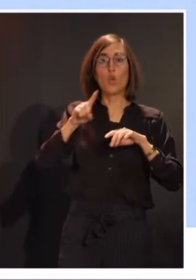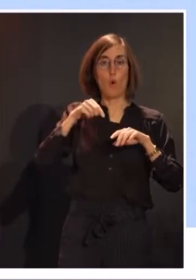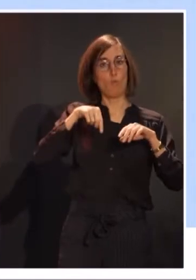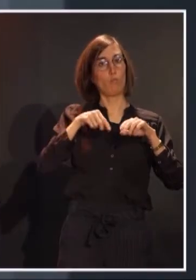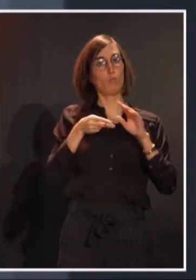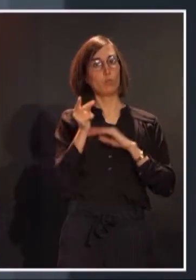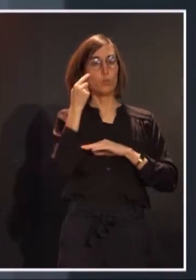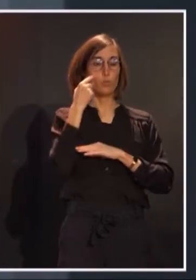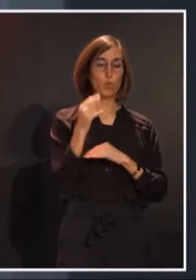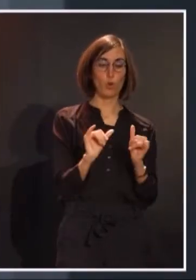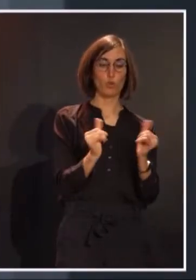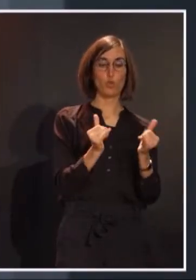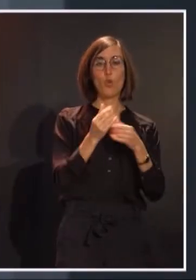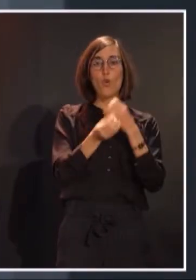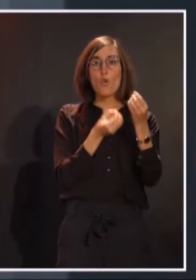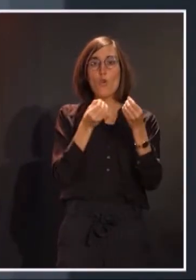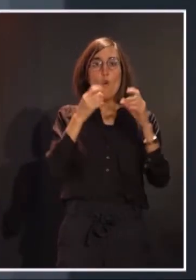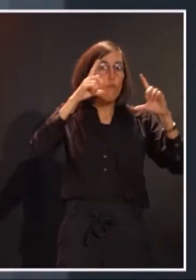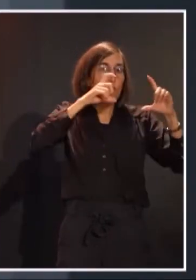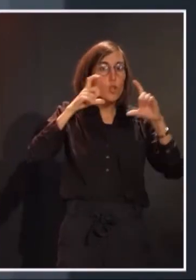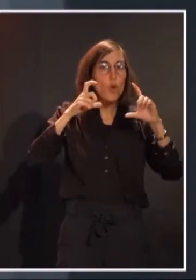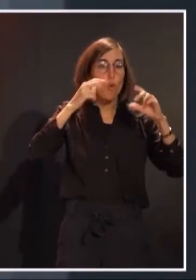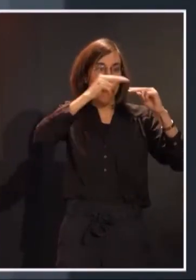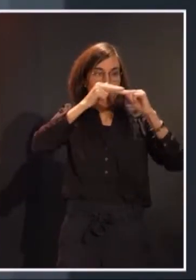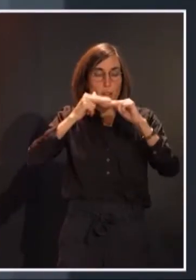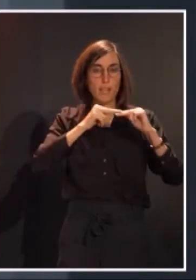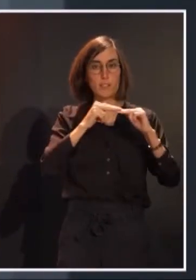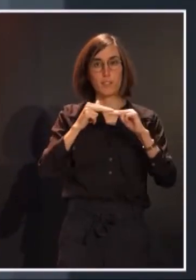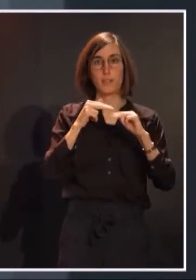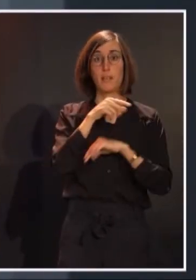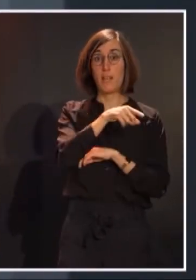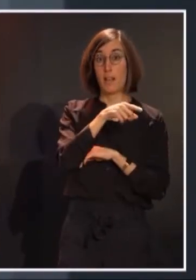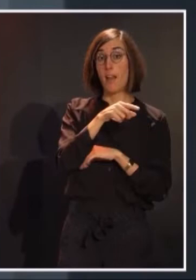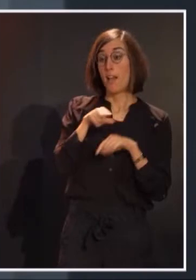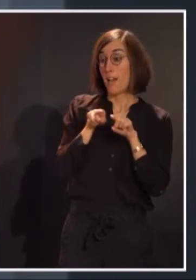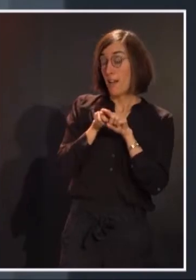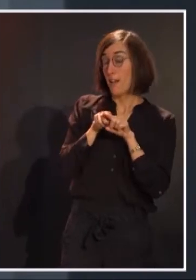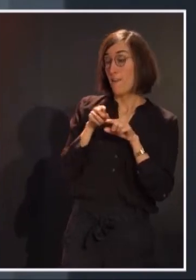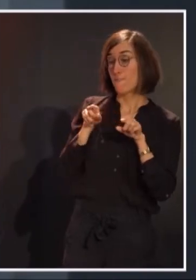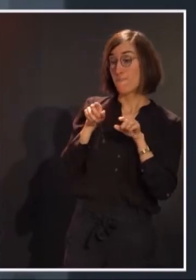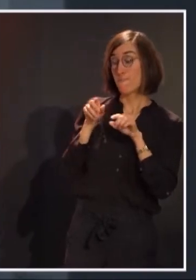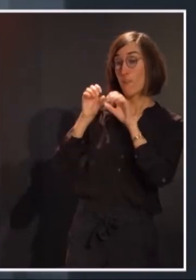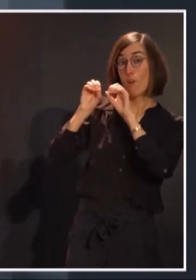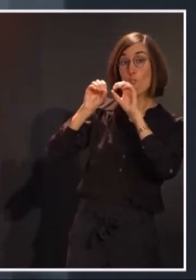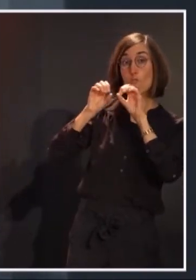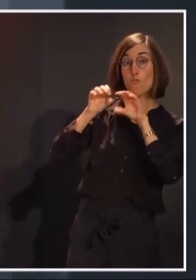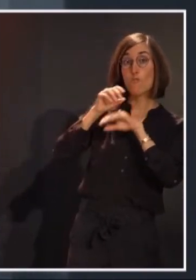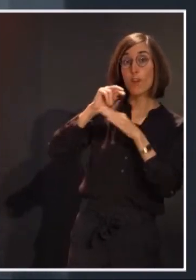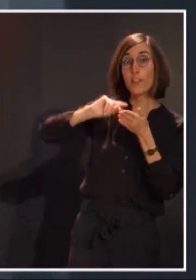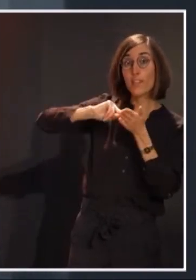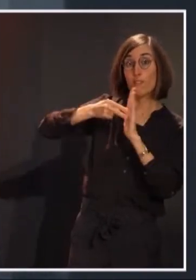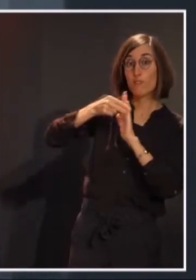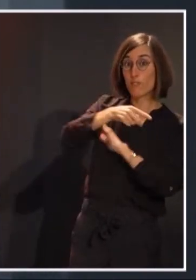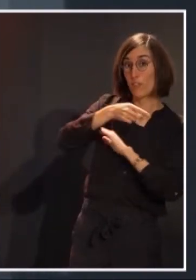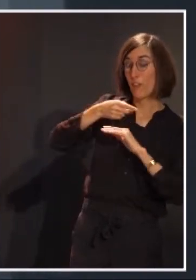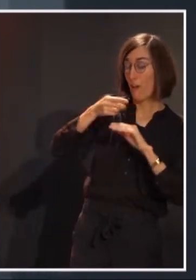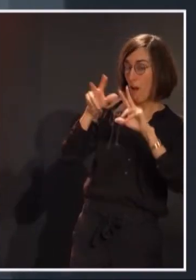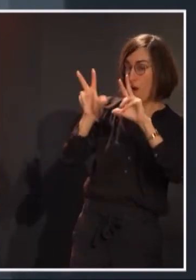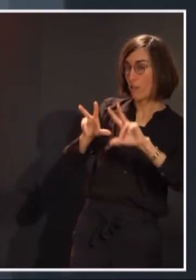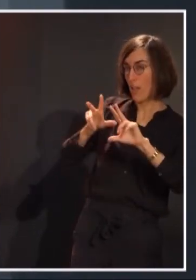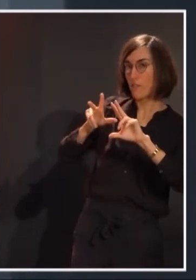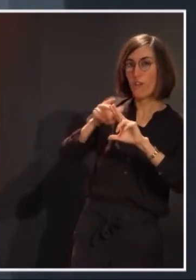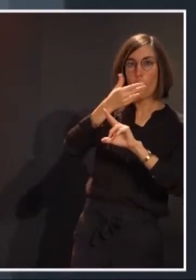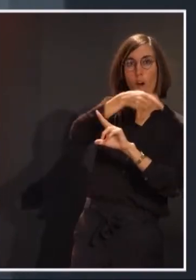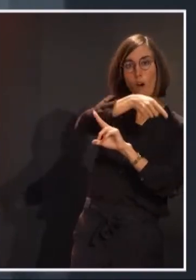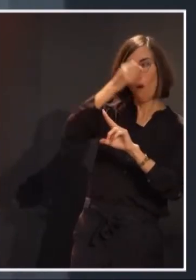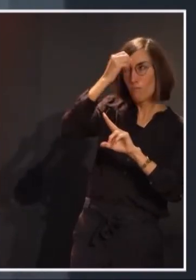Il était aussi plutôt efficace en technologie, il apprend rapidement des nouveaux moyens et des nouvelles techniques sur l'ordinateur,